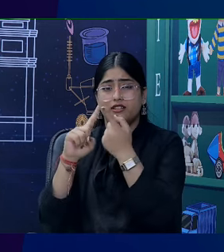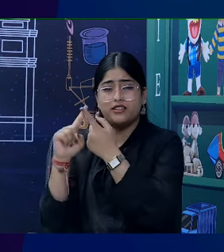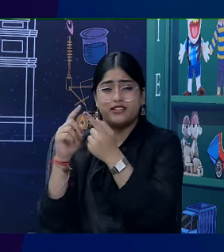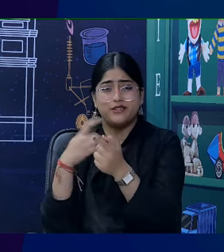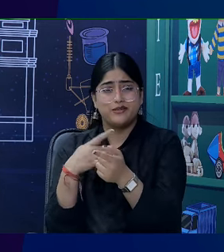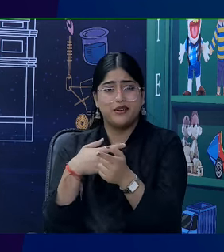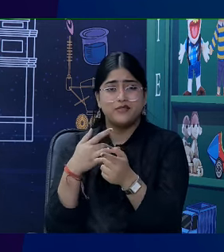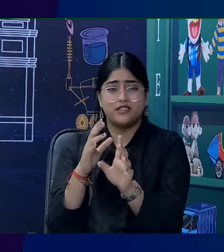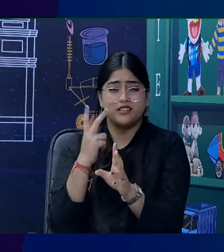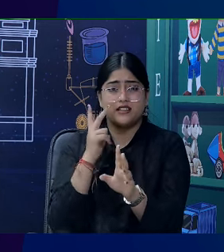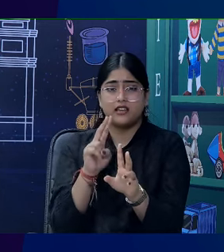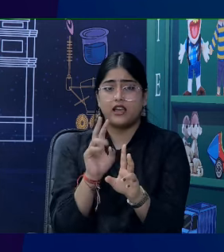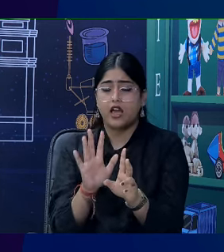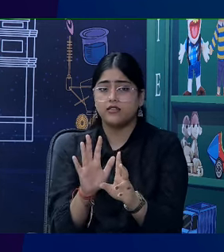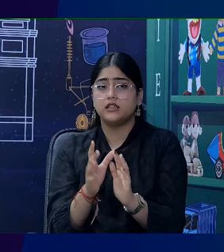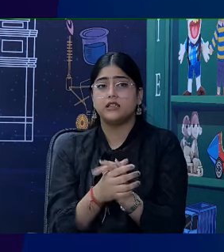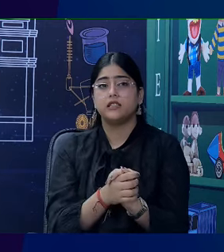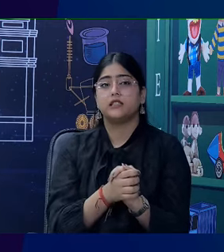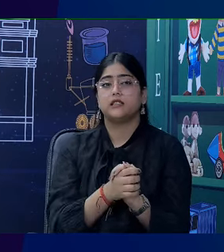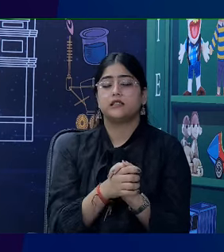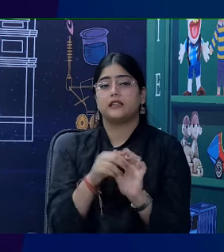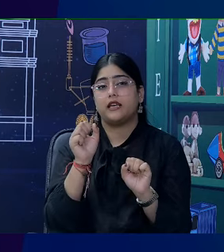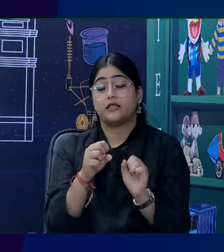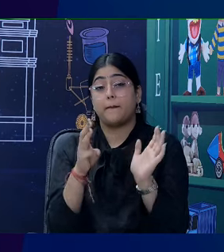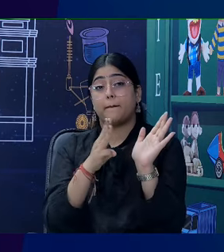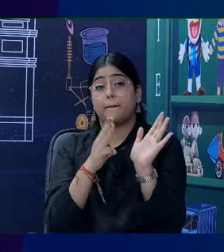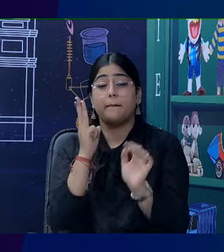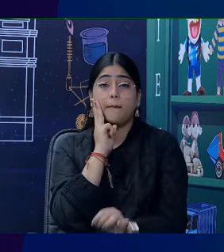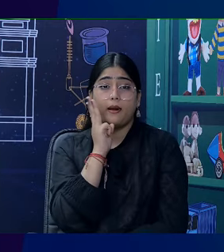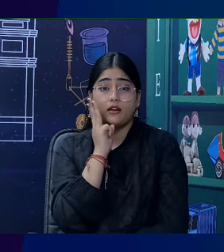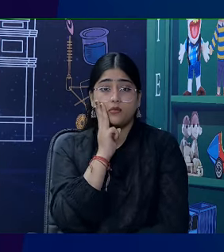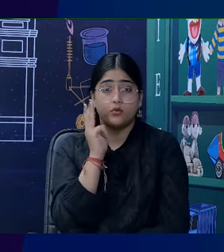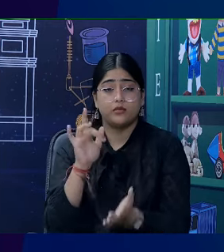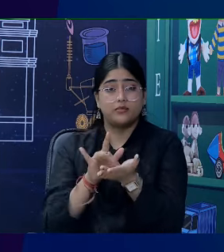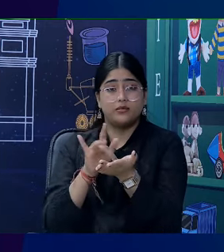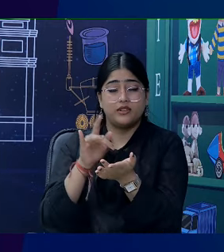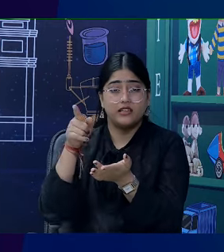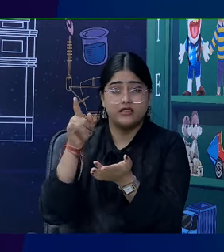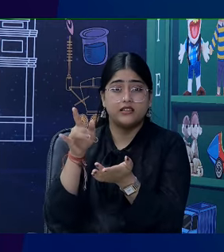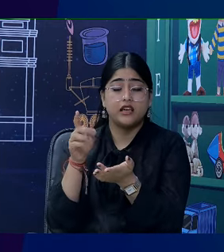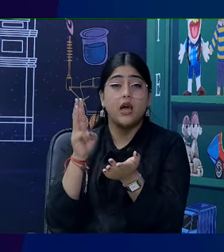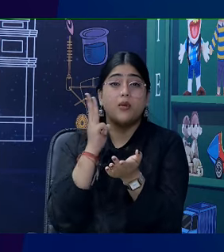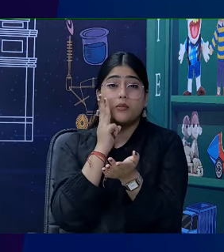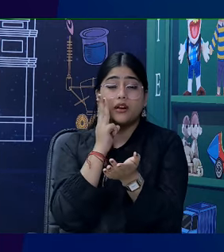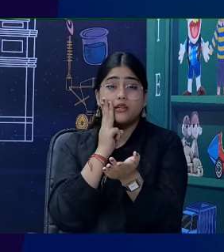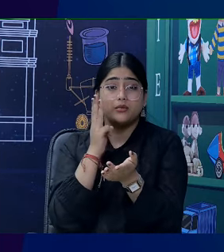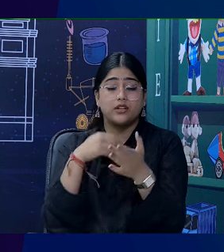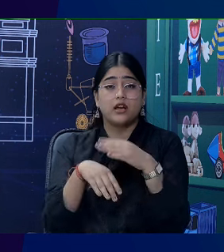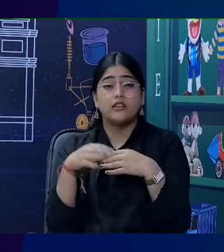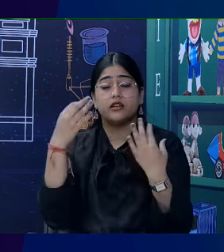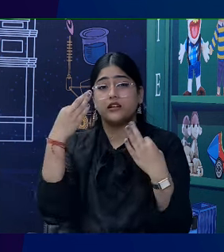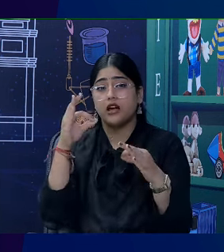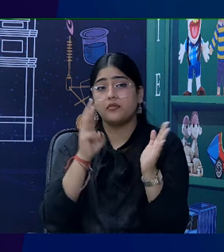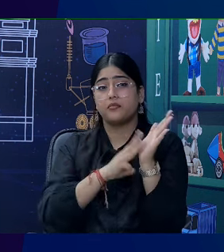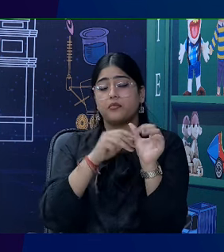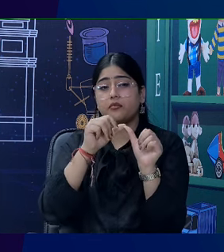लगता है ना कि इसने वाला देखिए तो ये देखिए बिल्कुल मणिपुर यानी मणिपुर से मणिपुरी मणिपुर से याद करने में कोई प्रॉब्लम